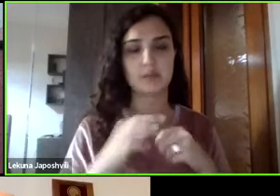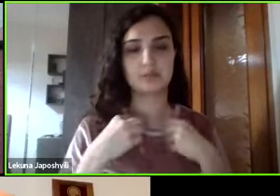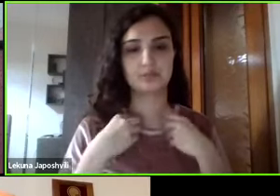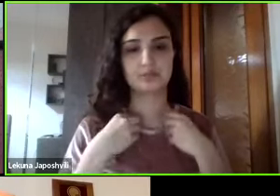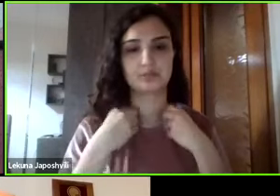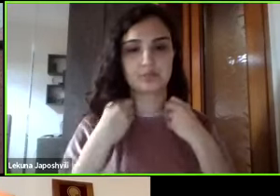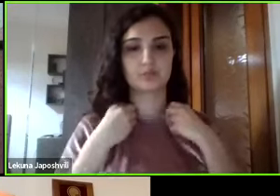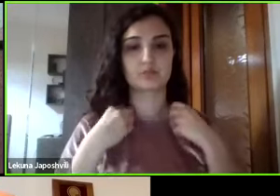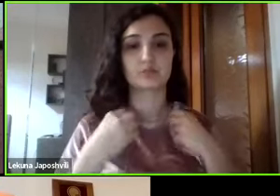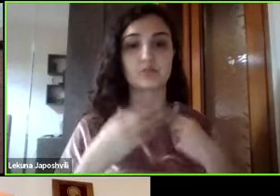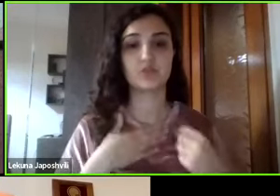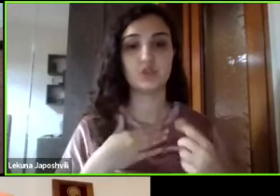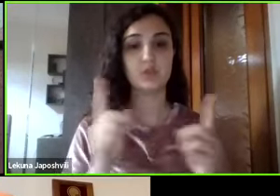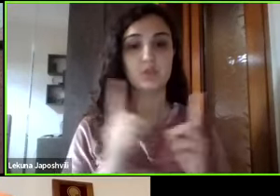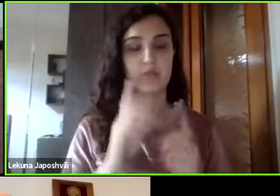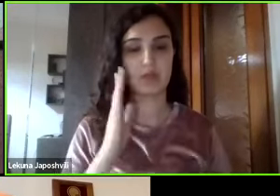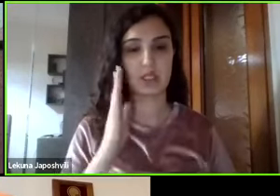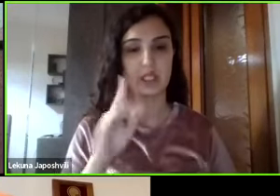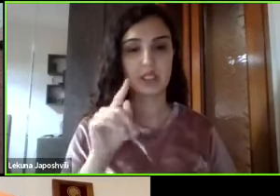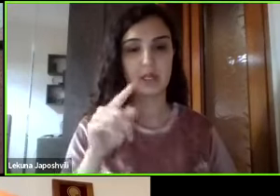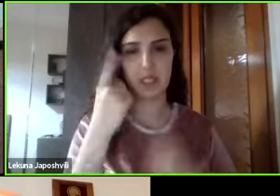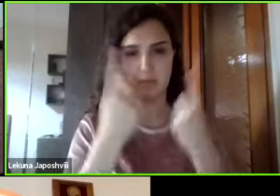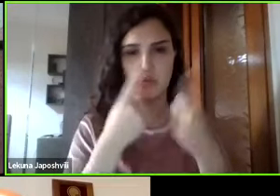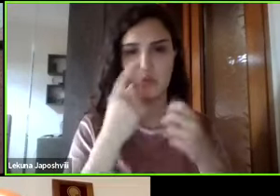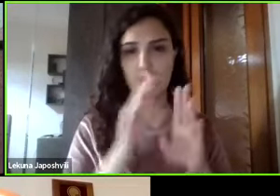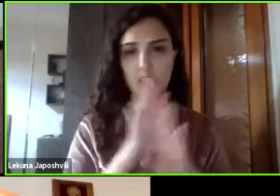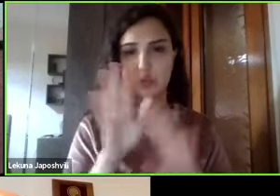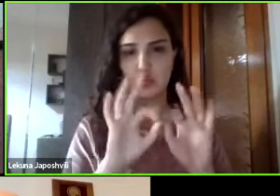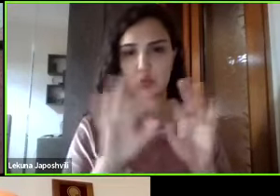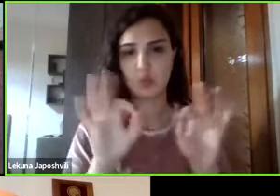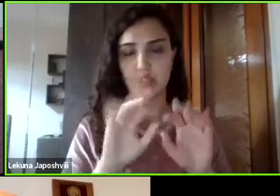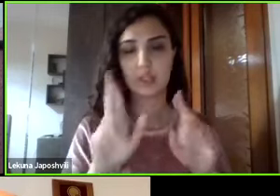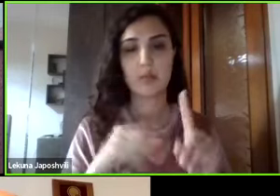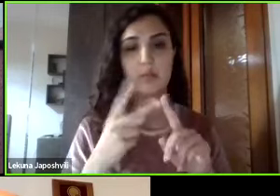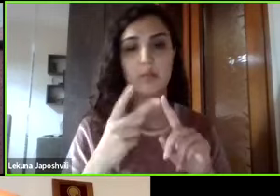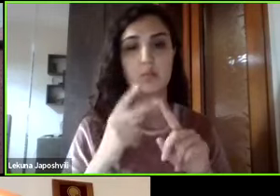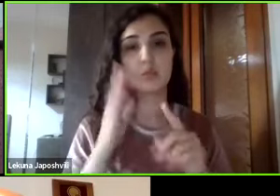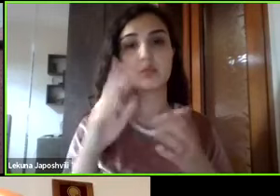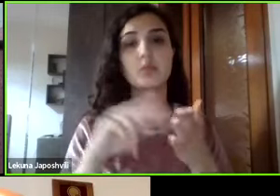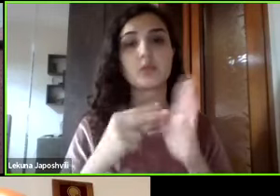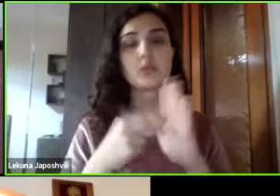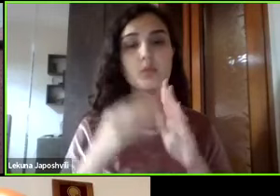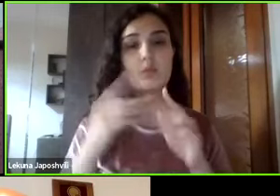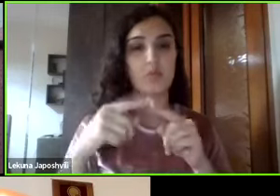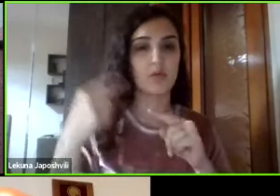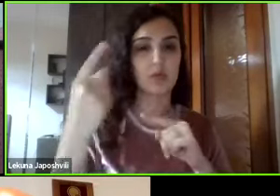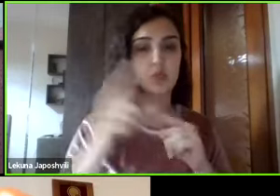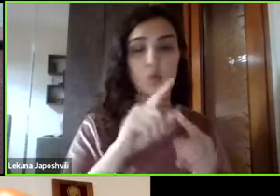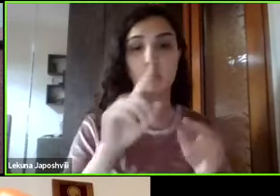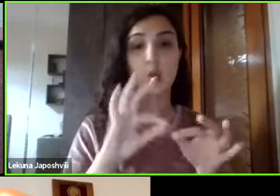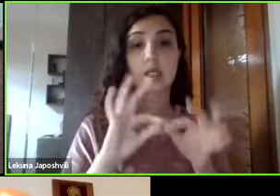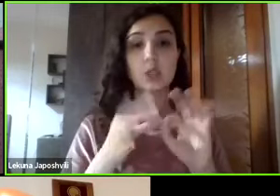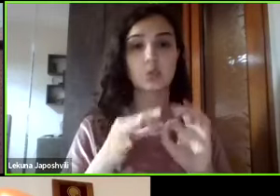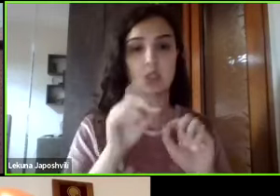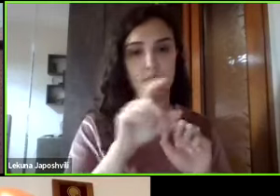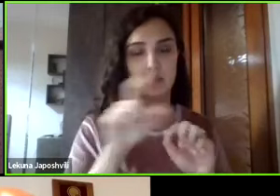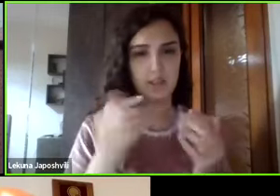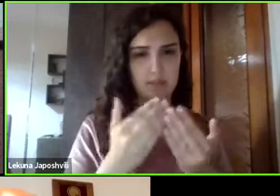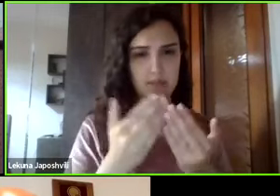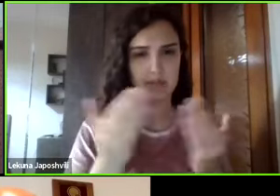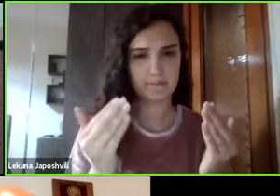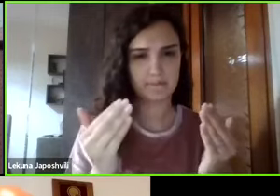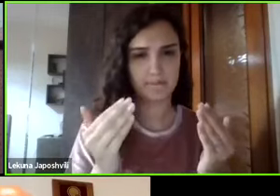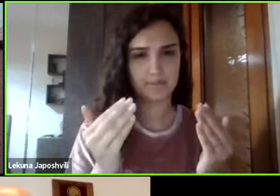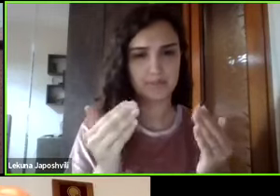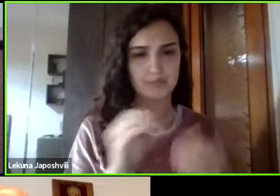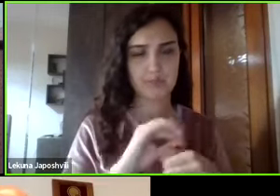მინაიდან ჩვენი შეხვედრა იქნება ერთი ინფორმატიული და მეორე იგეგმება მომავალში, რომ კონკრეტული ადამიანების, მინაიდან